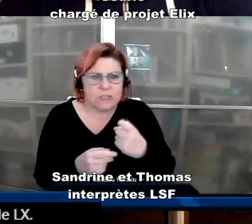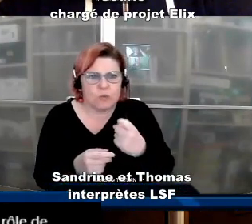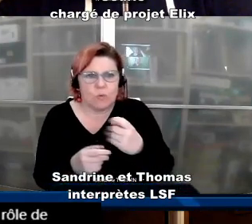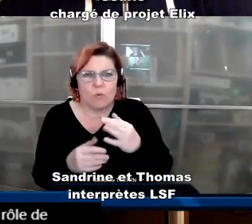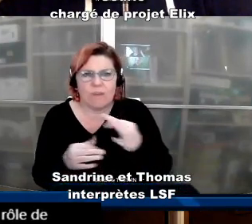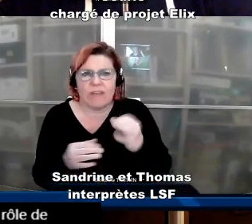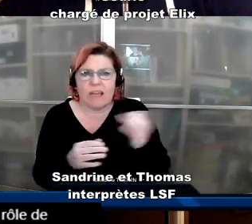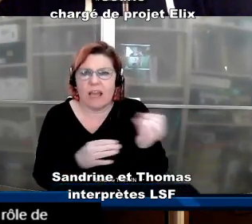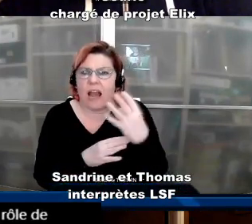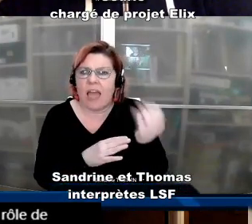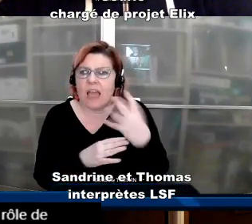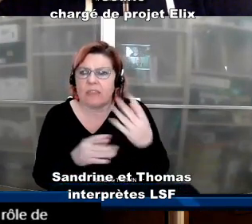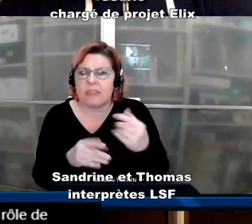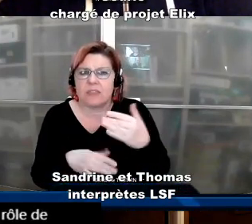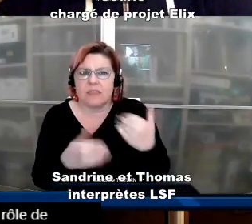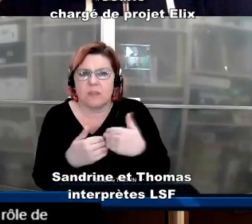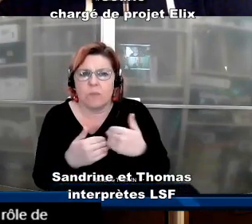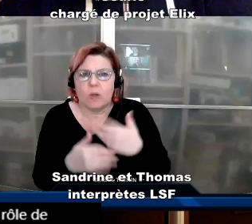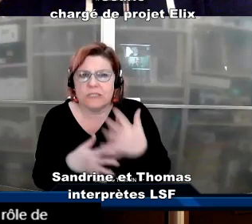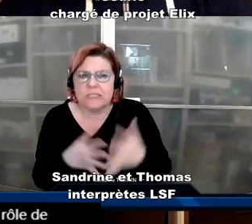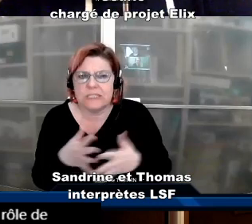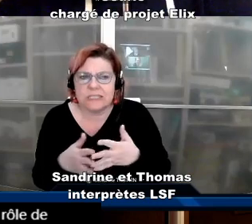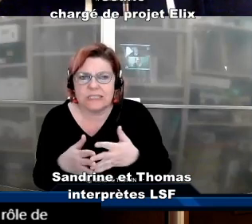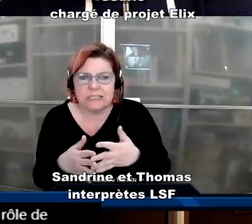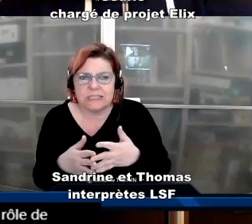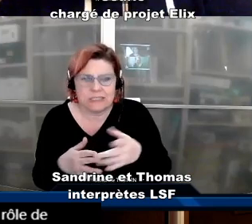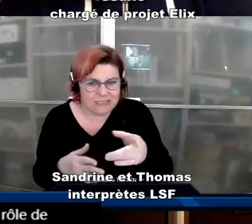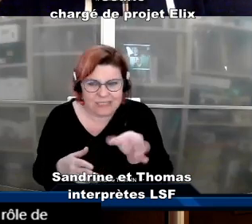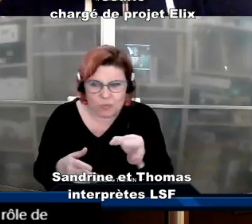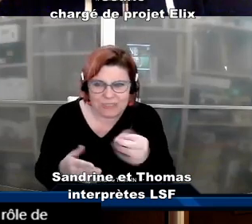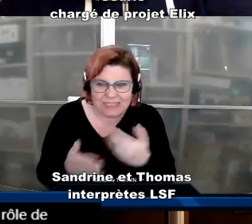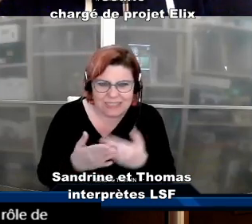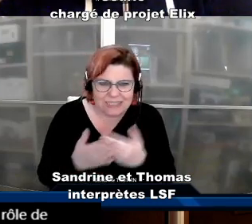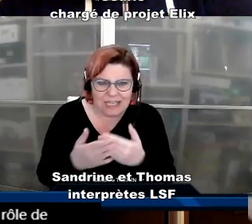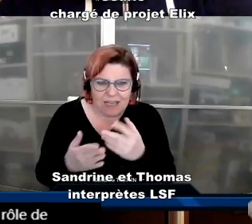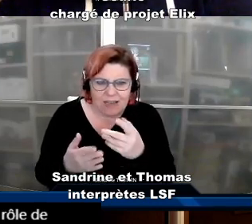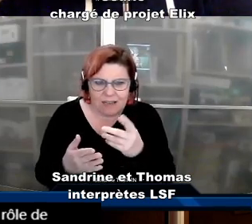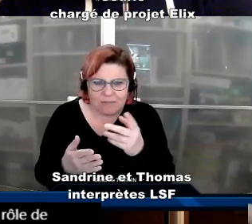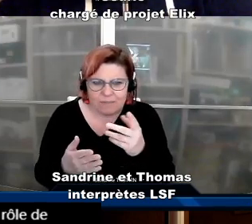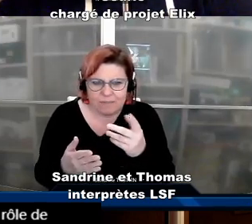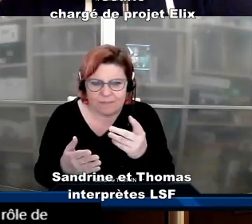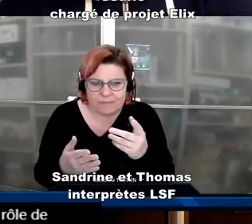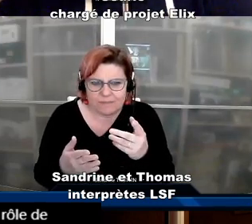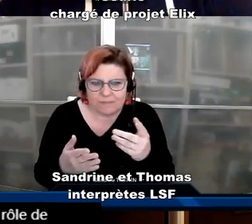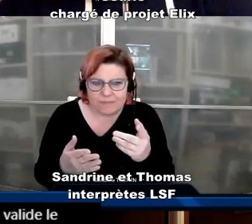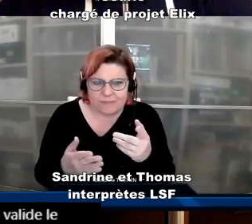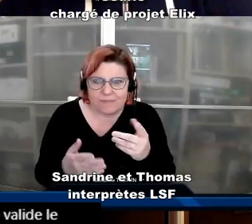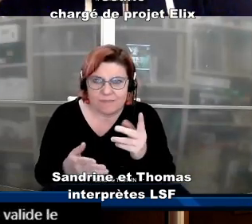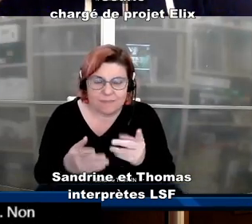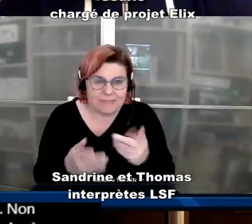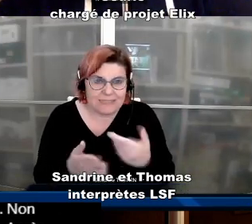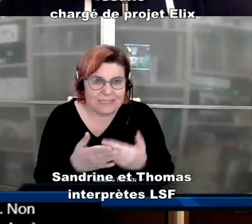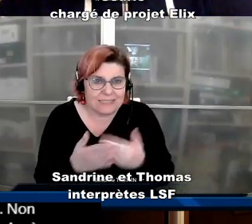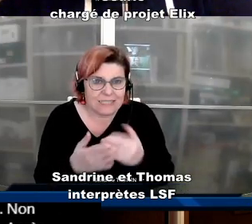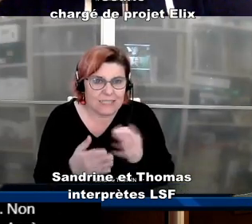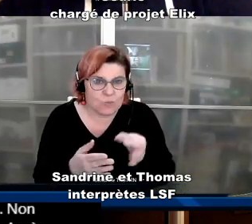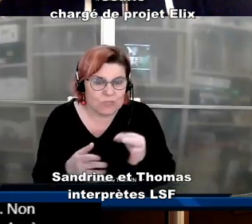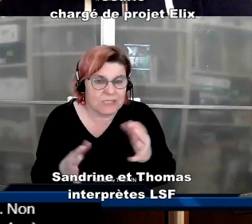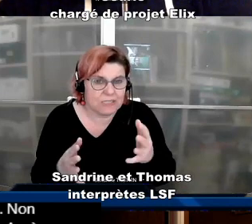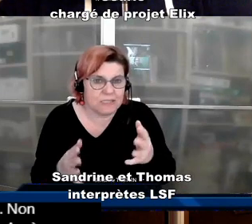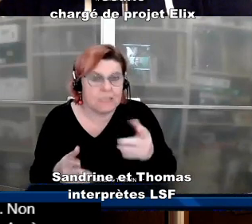signes. Ça allait avec, voilà. C'est ce qui sème un peu la confusion sur certaines personnes. Comme on peut demander des signes, à quoi ça correspond ? Je fais